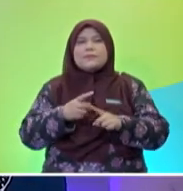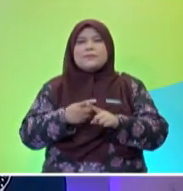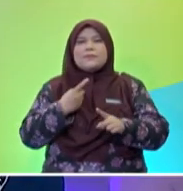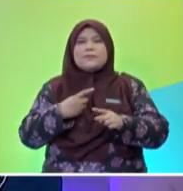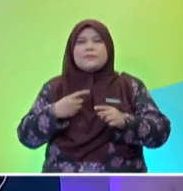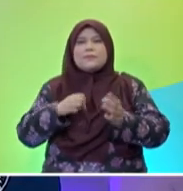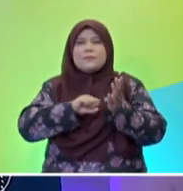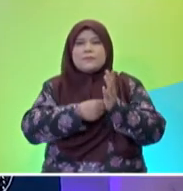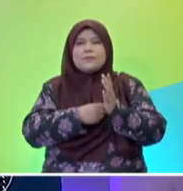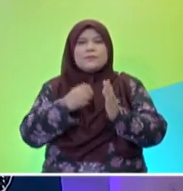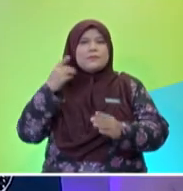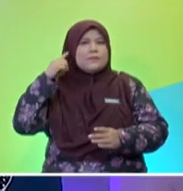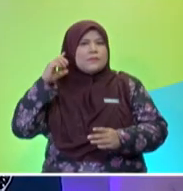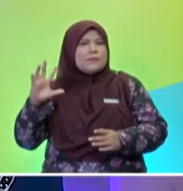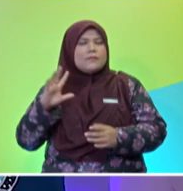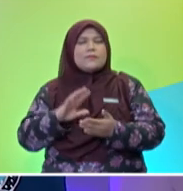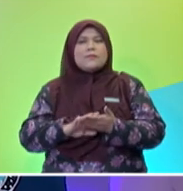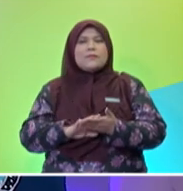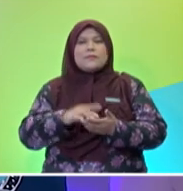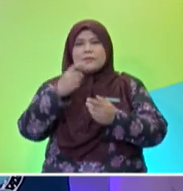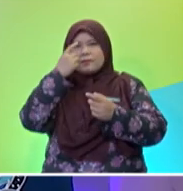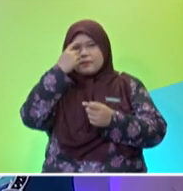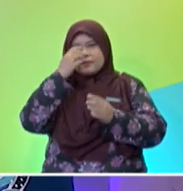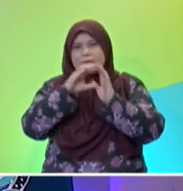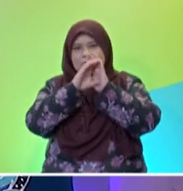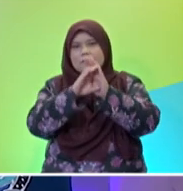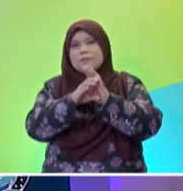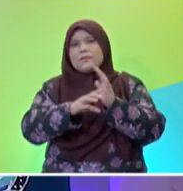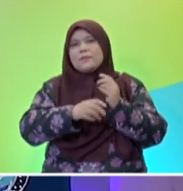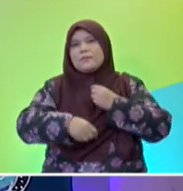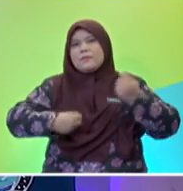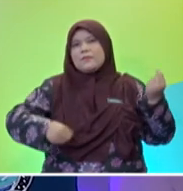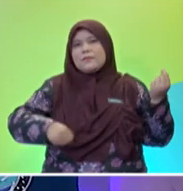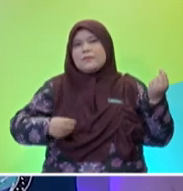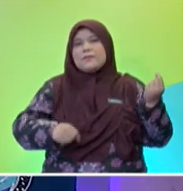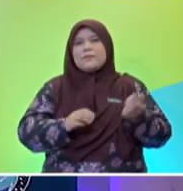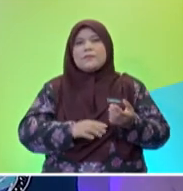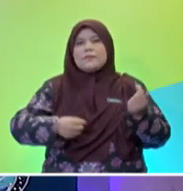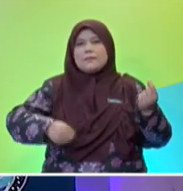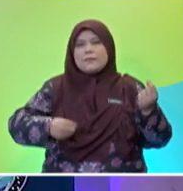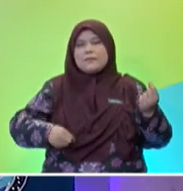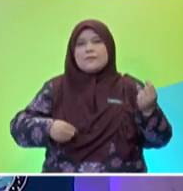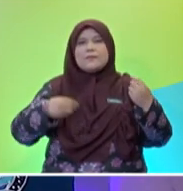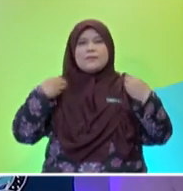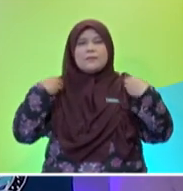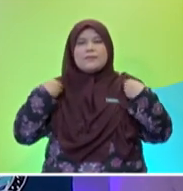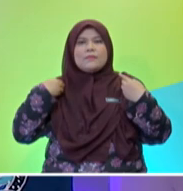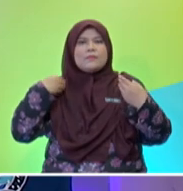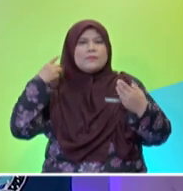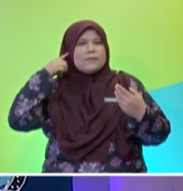bunyi contohnya gitar Bila kita petik dia akan mengeluarkan bunyi getaran itu